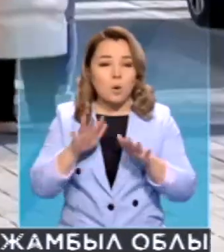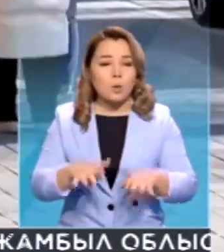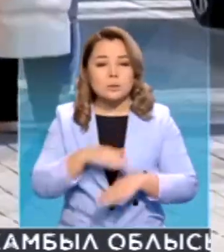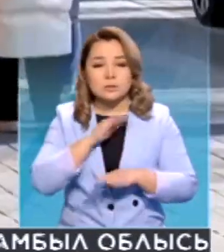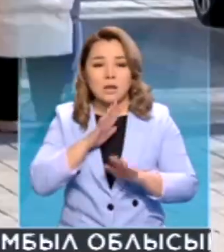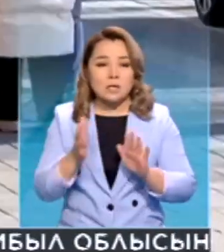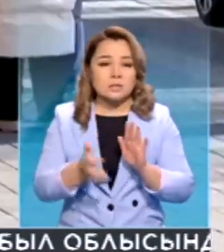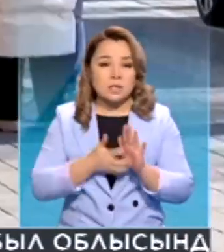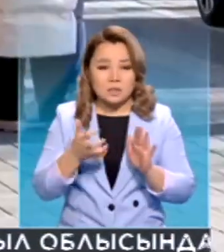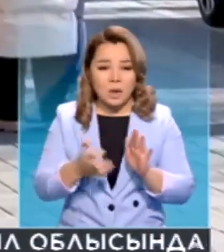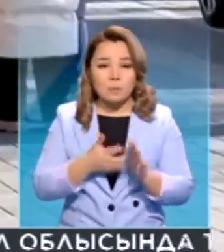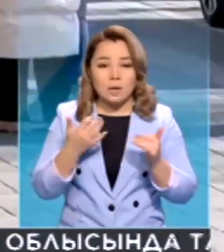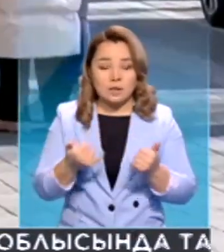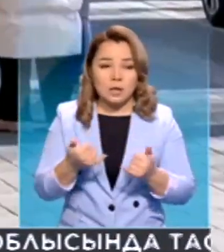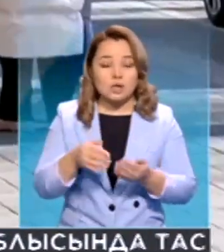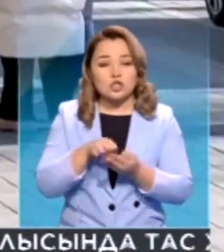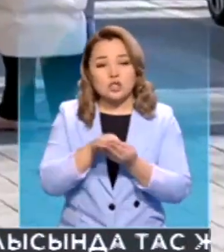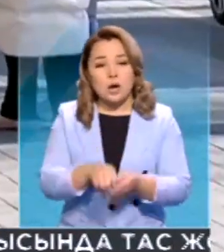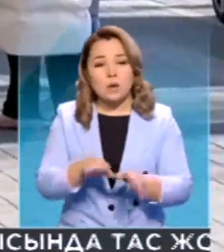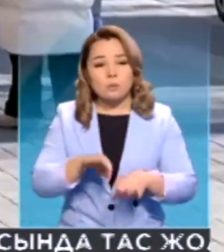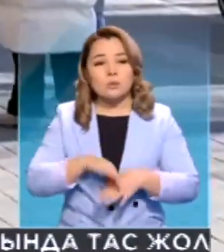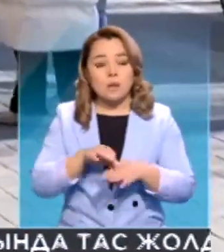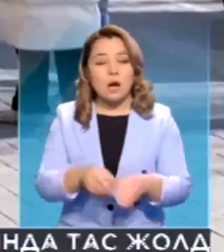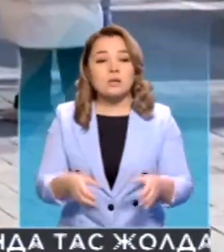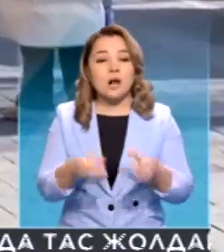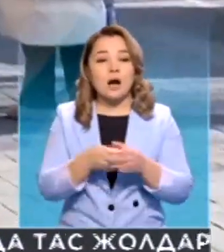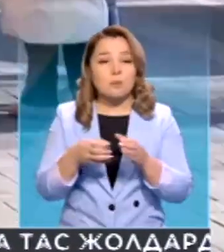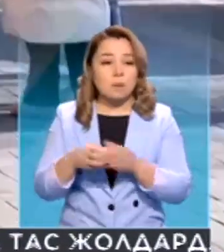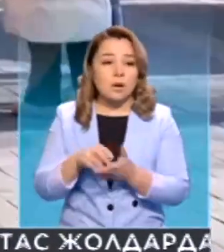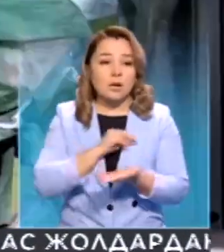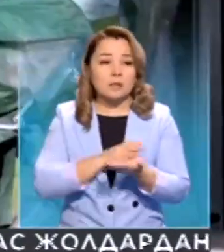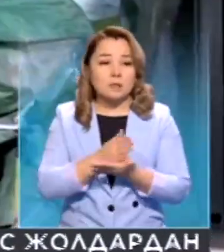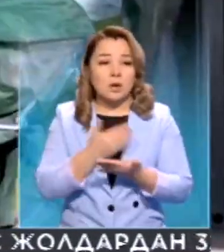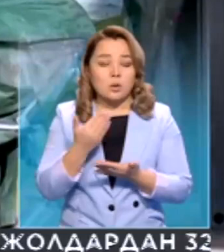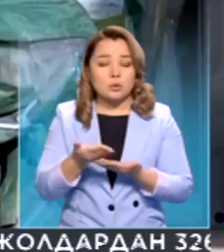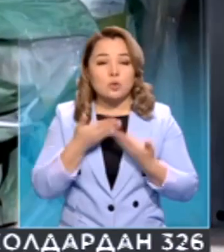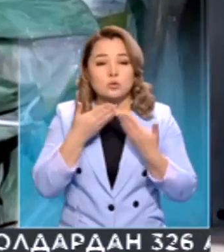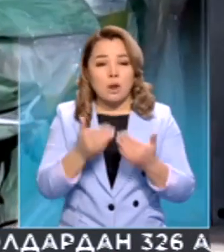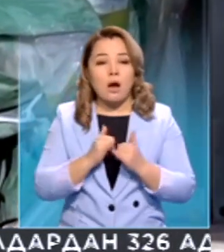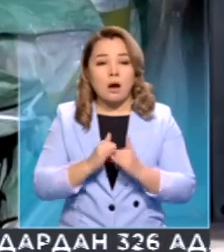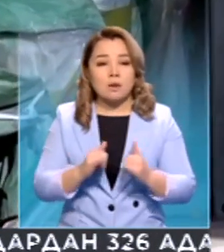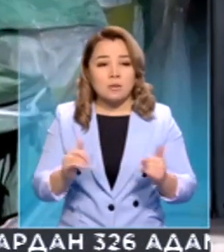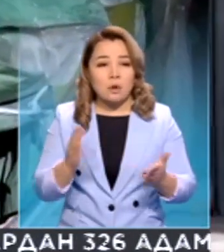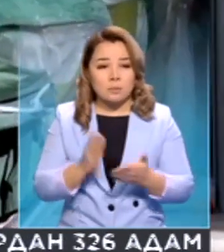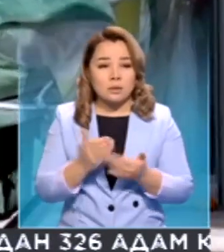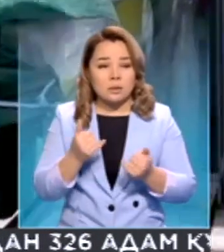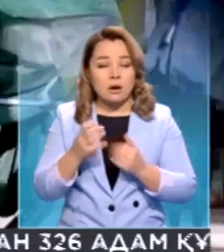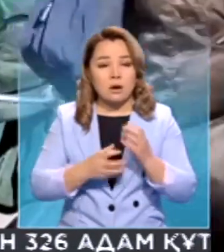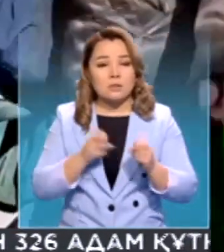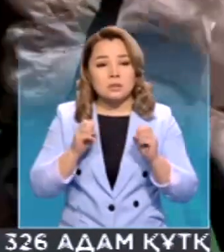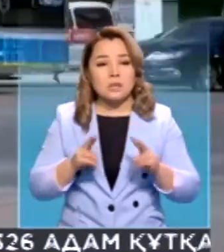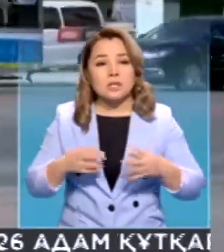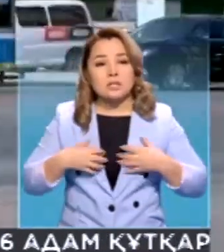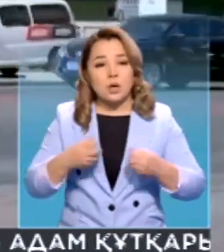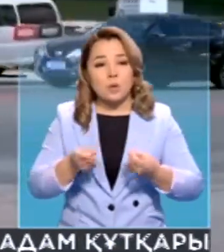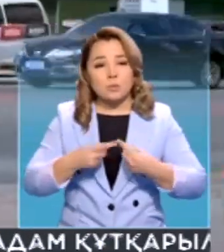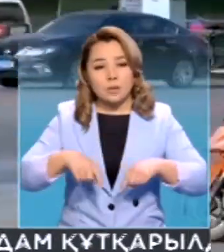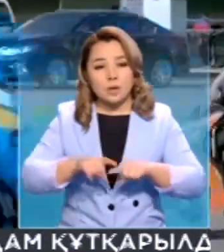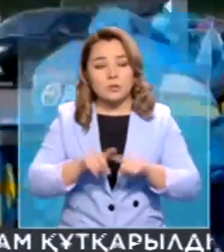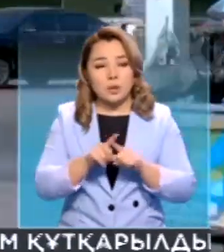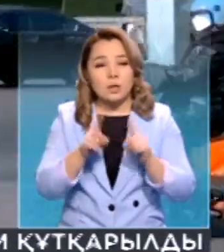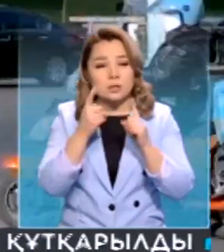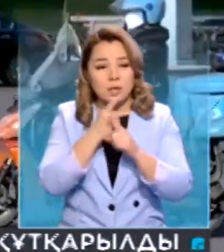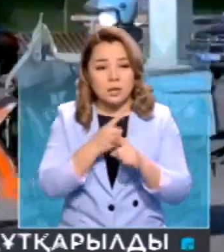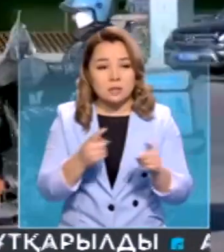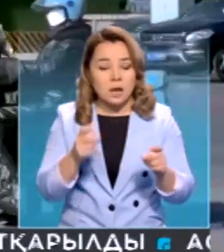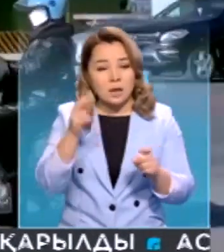жатыр. Бұған қоса жерлеу рәсімдерін өткізетін компаниялардың қызметіне де сұраныс артқан. Халықаралық денсаулық сақтау саласы мамандарының